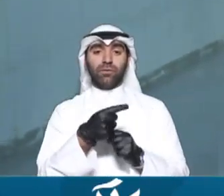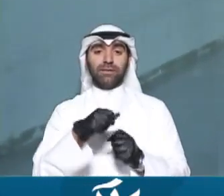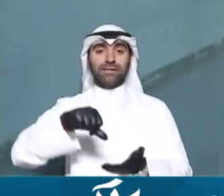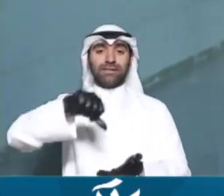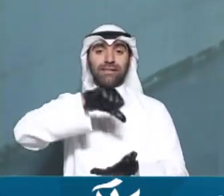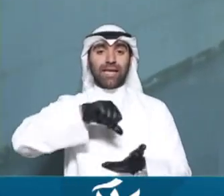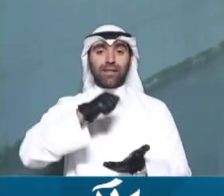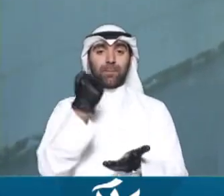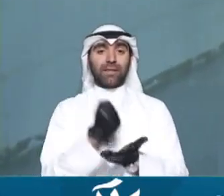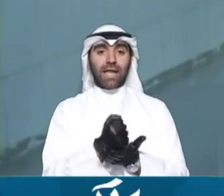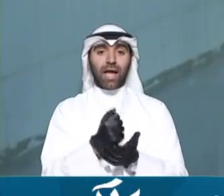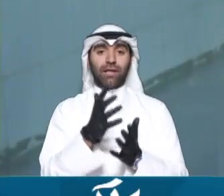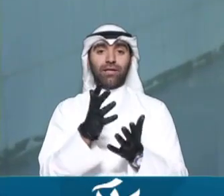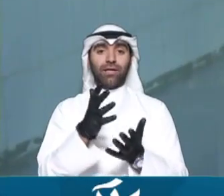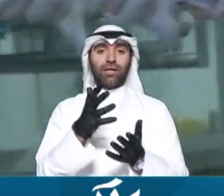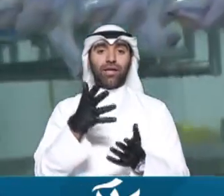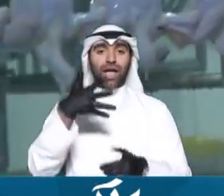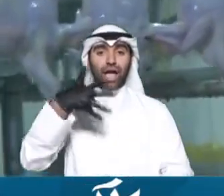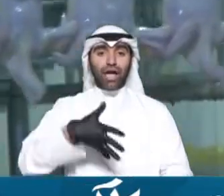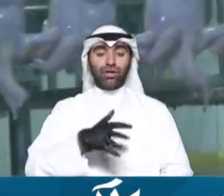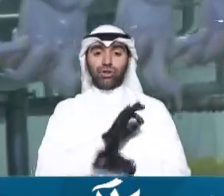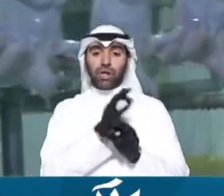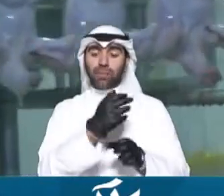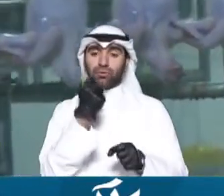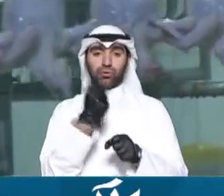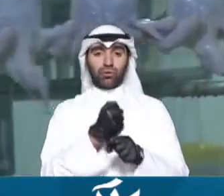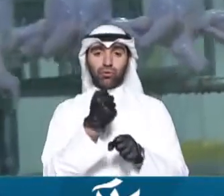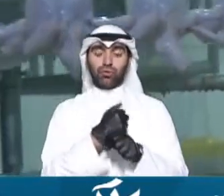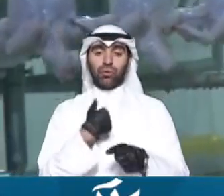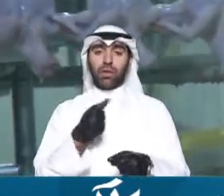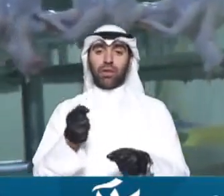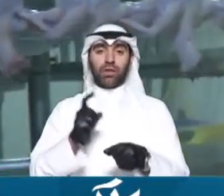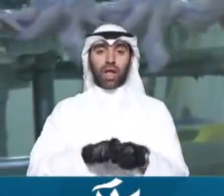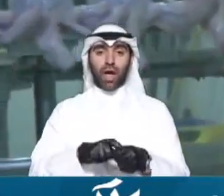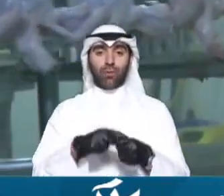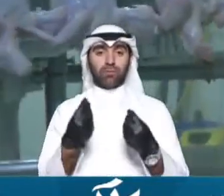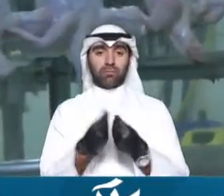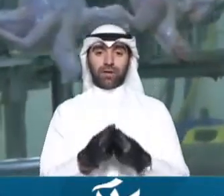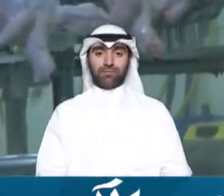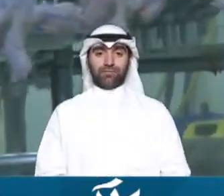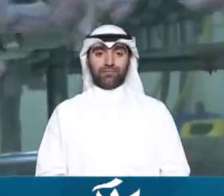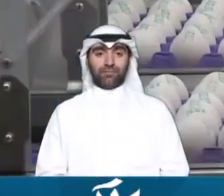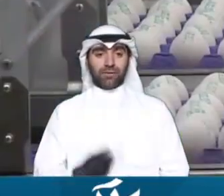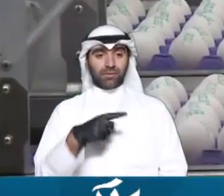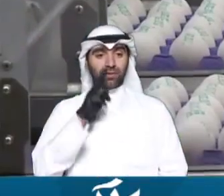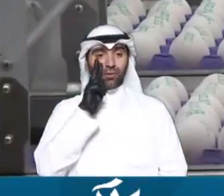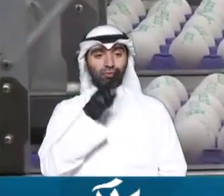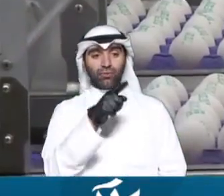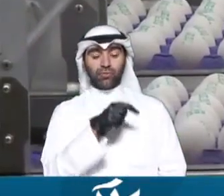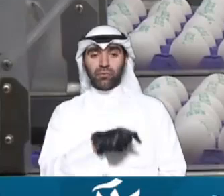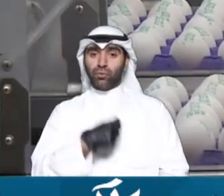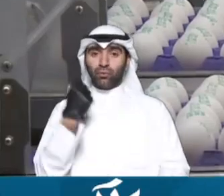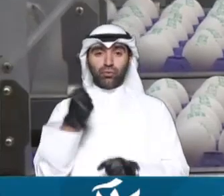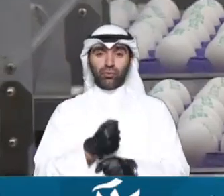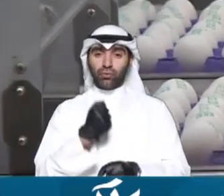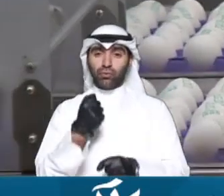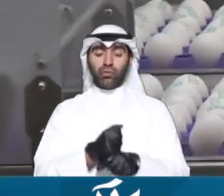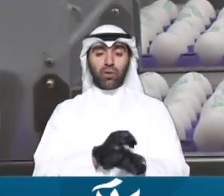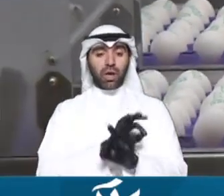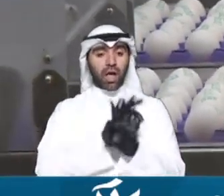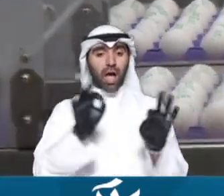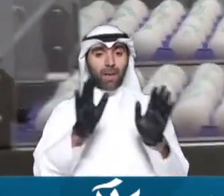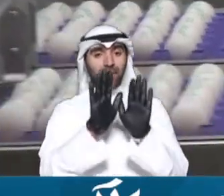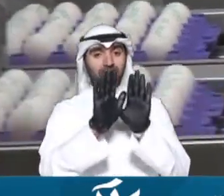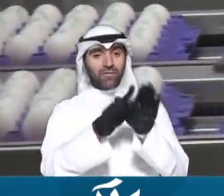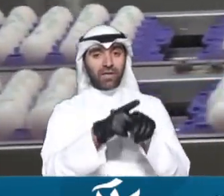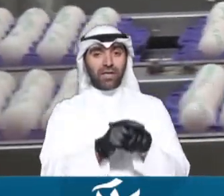الشركة الكويتية المتحدة للدواجن وفرة الأمن الغذائي بصورة تدعو الاطمئنان، مشيرة إلى زيادة قدرتها